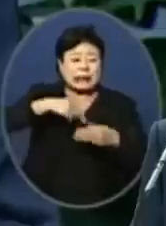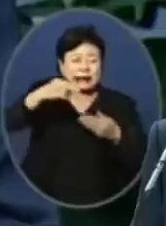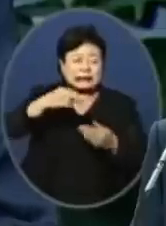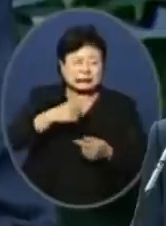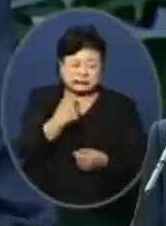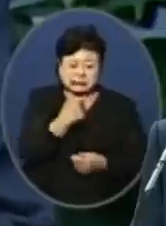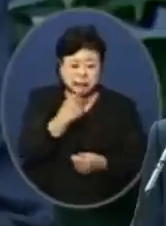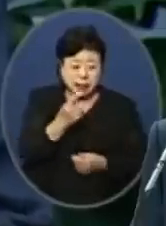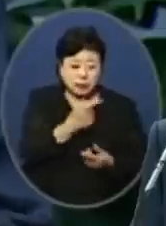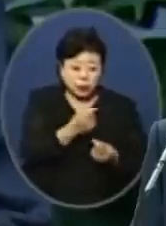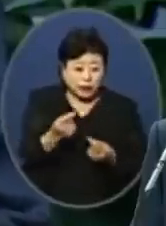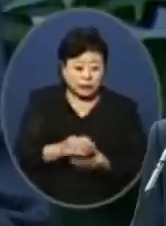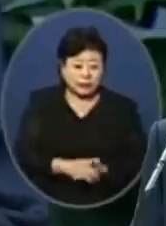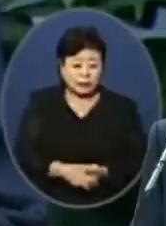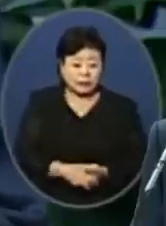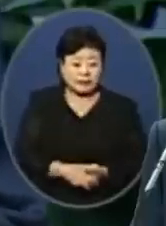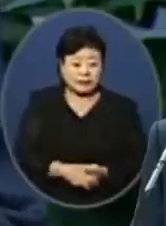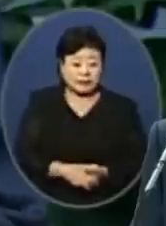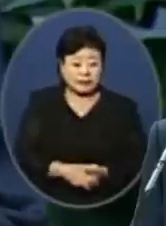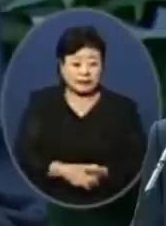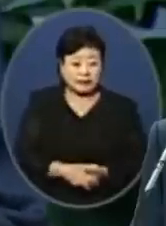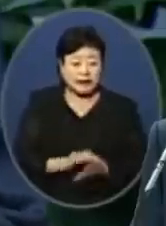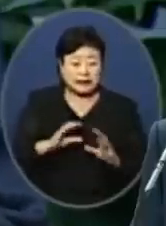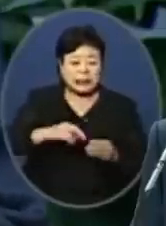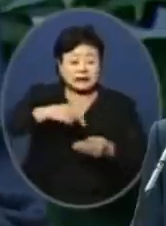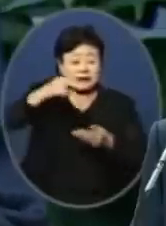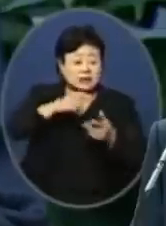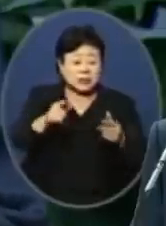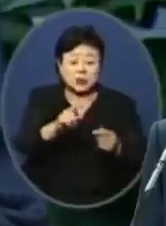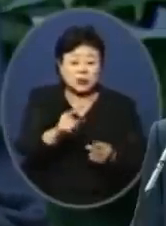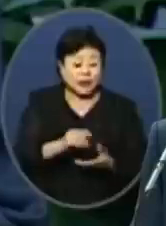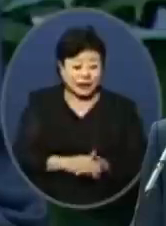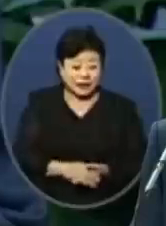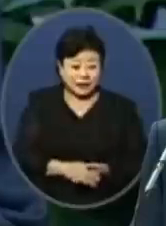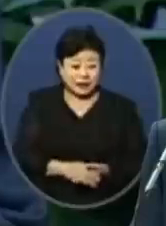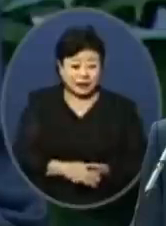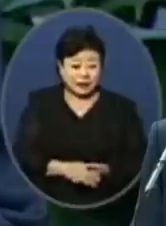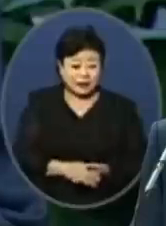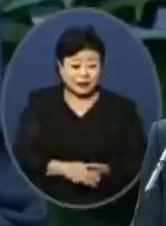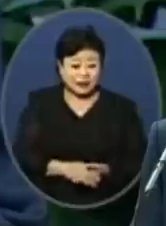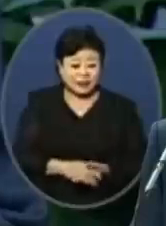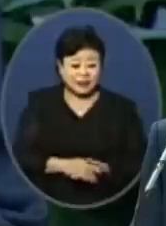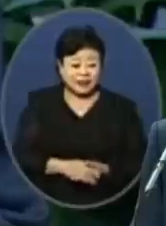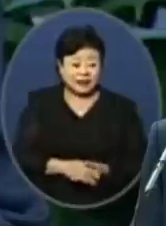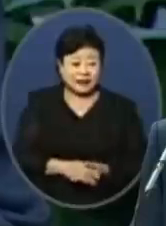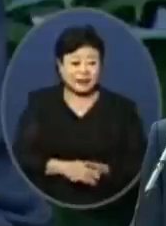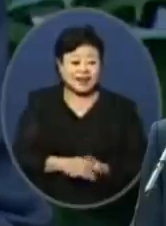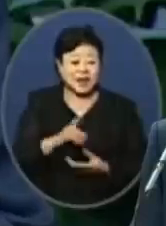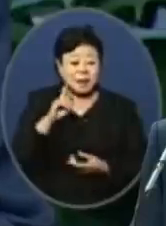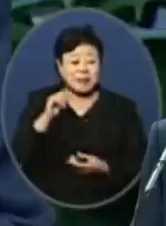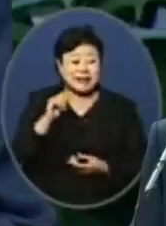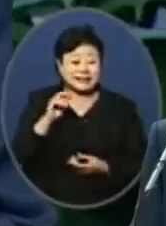들어가겠다. 그럼 안 들어가면 어디를 갑니까? 만당은 없으니까